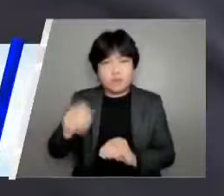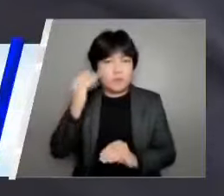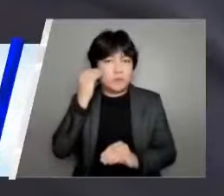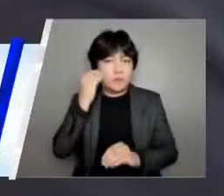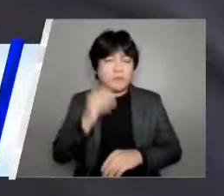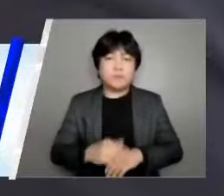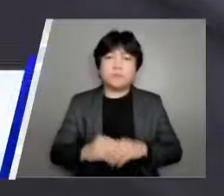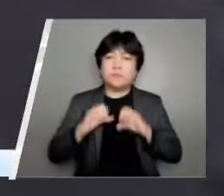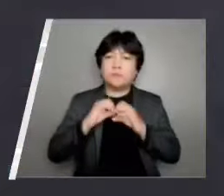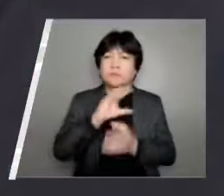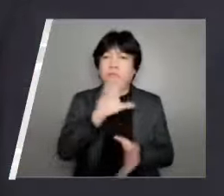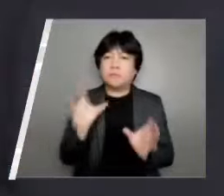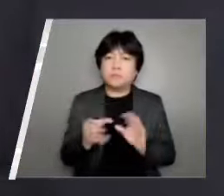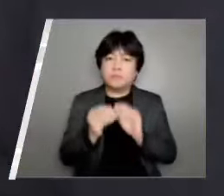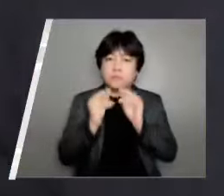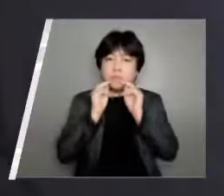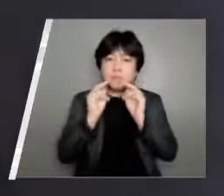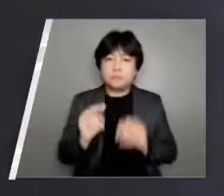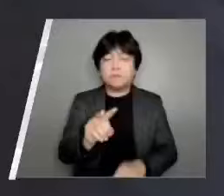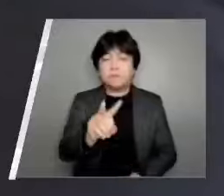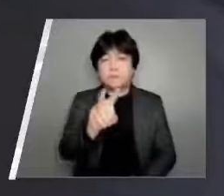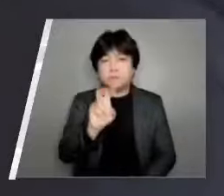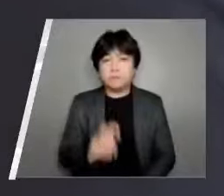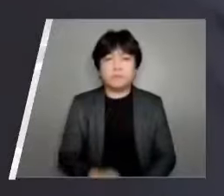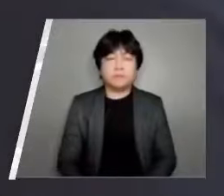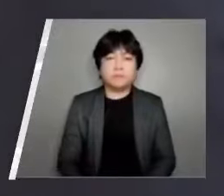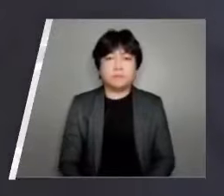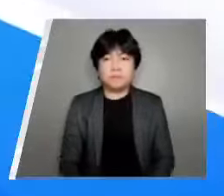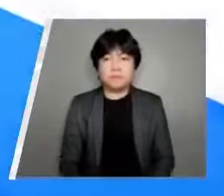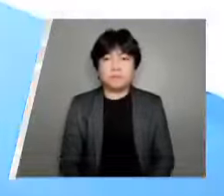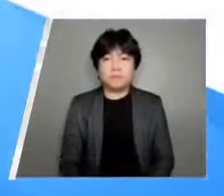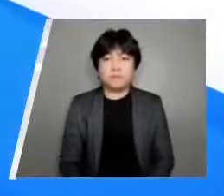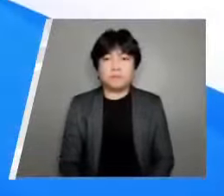News, ako si Maki Pulido, ang inyong saksi.